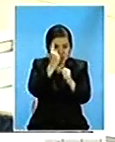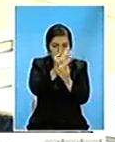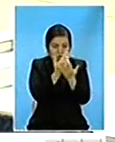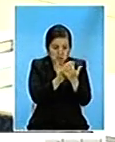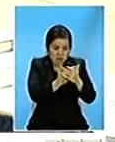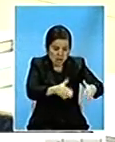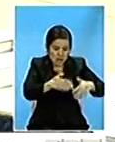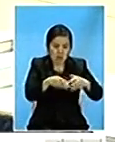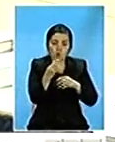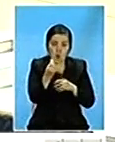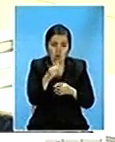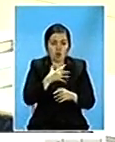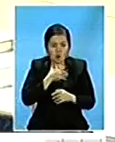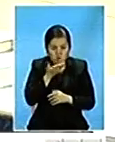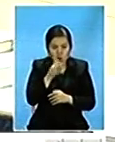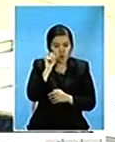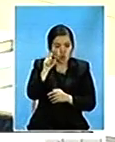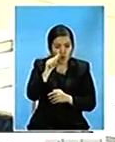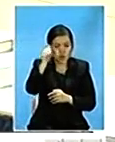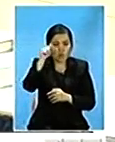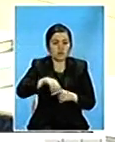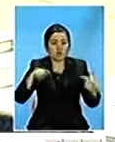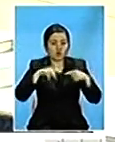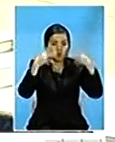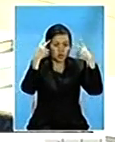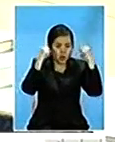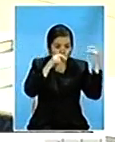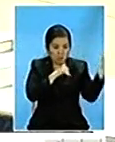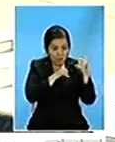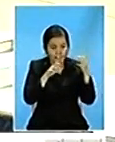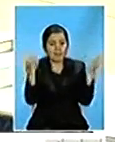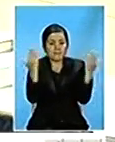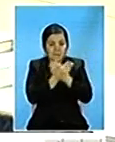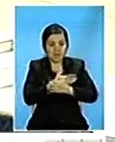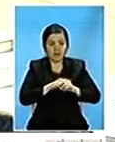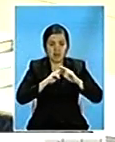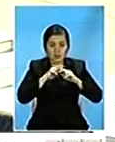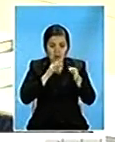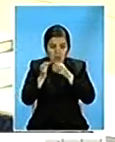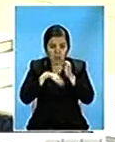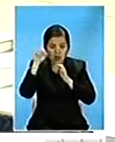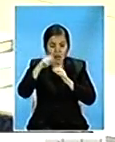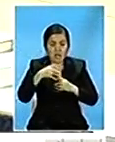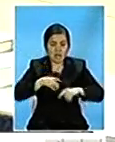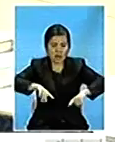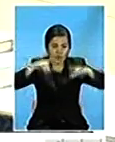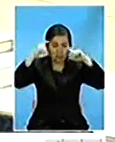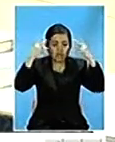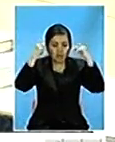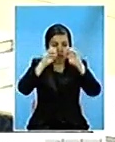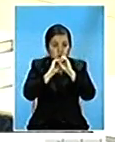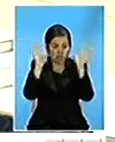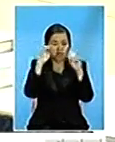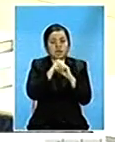านที่เกี่ยวข้องให้นะครับเพราะท่านมาตอบแทนนายกผมก็อยากให้ผลงานของท่านนายกเนี่ยมันเด่นชัด